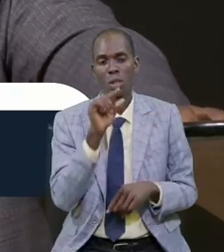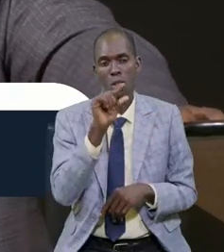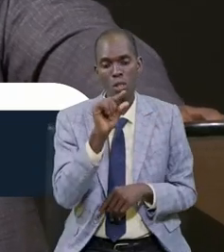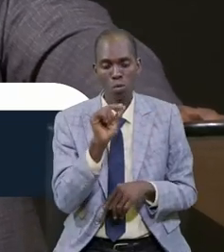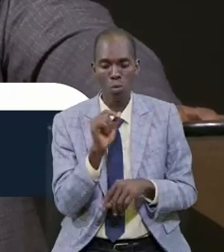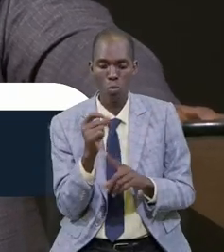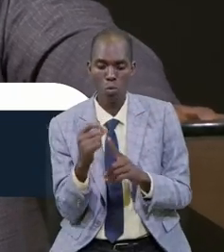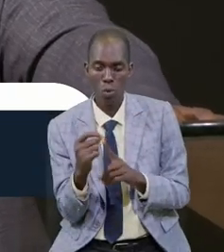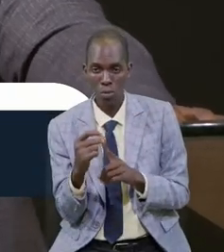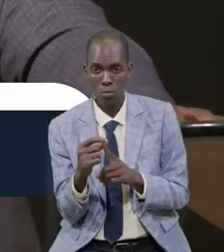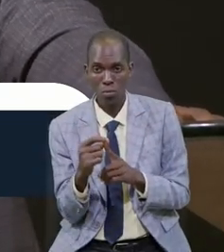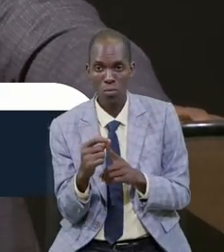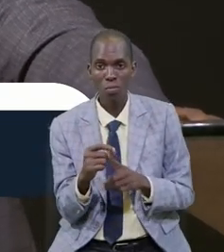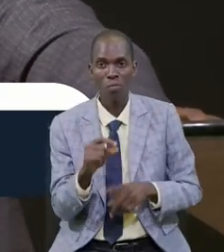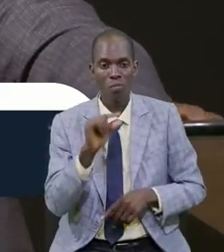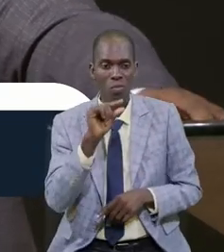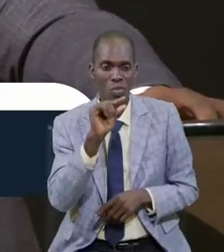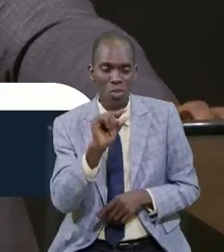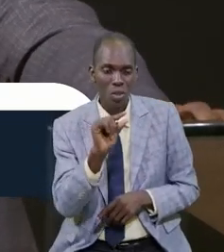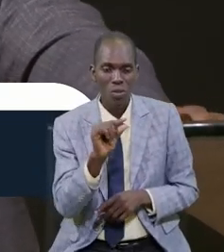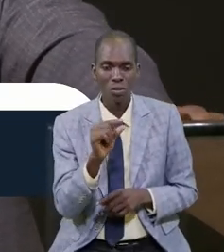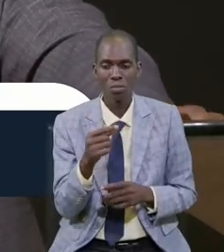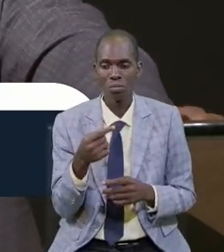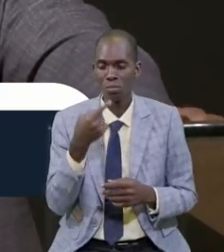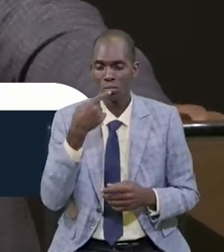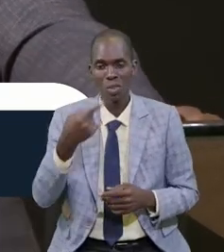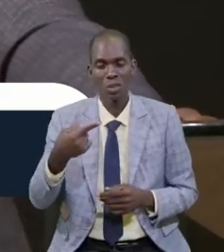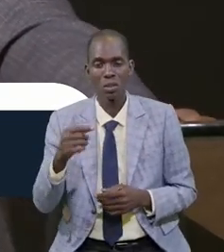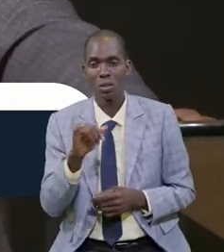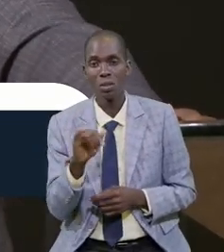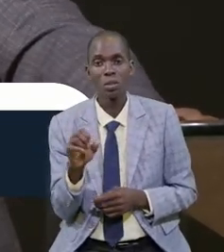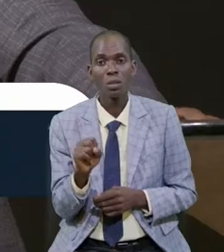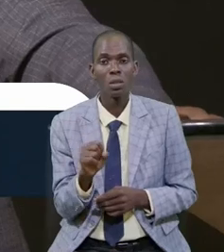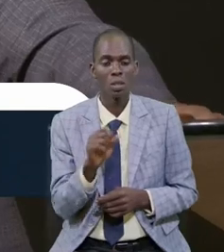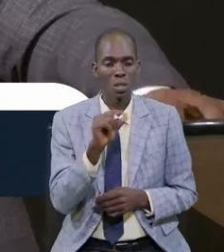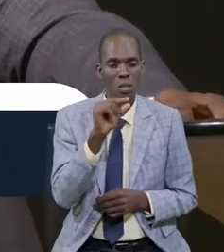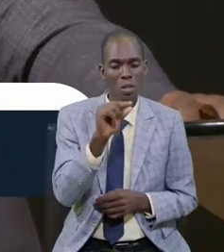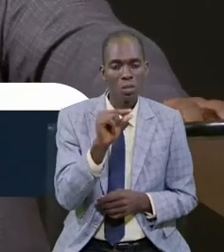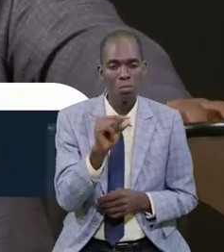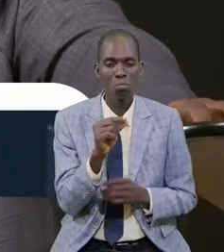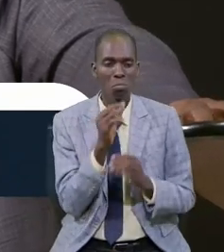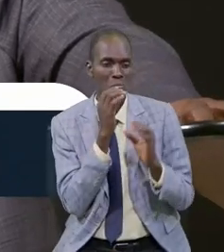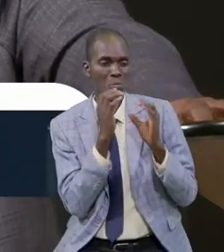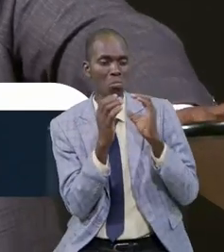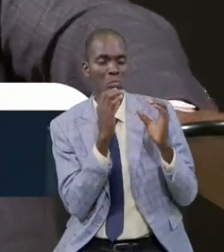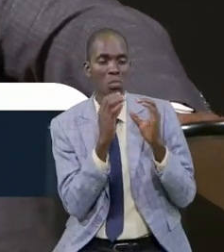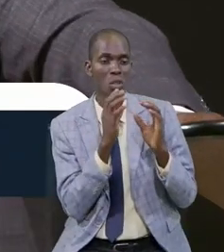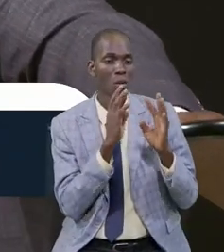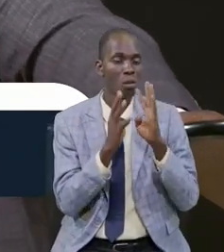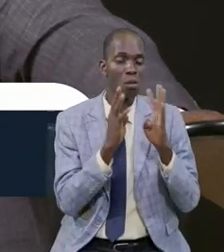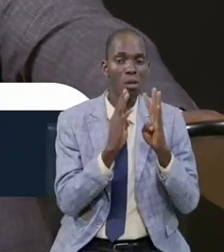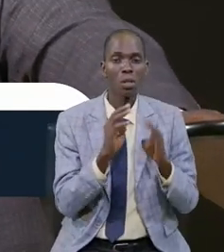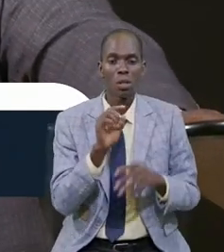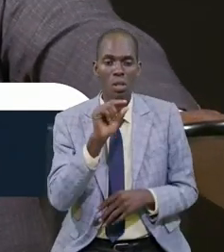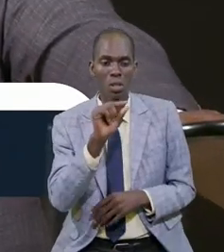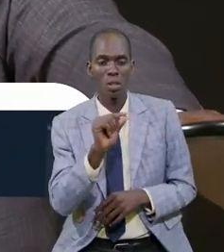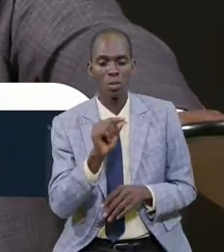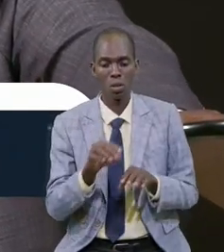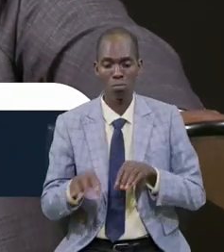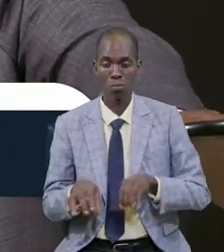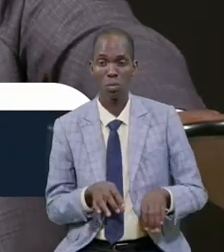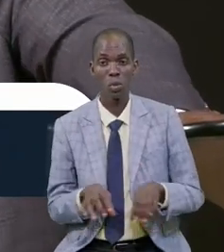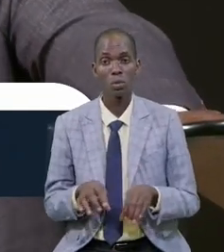mot. Et une petite phrase. Une petite discussion. Une petite